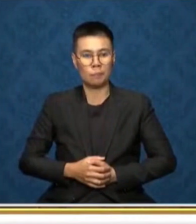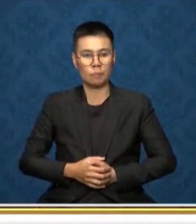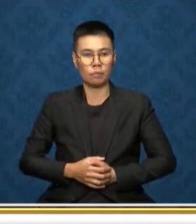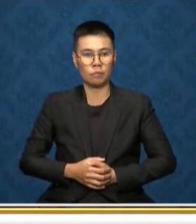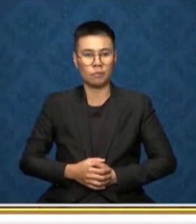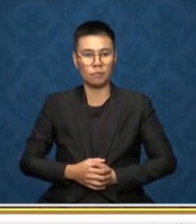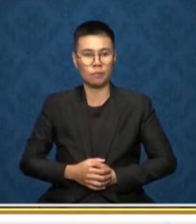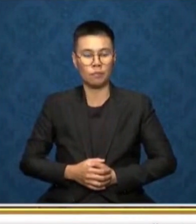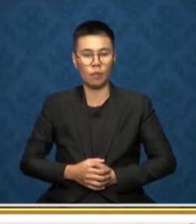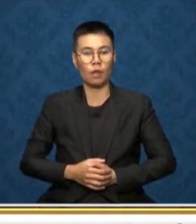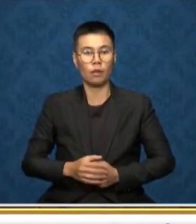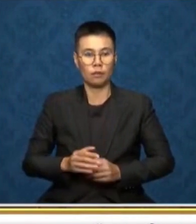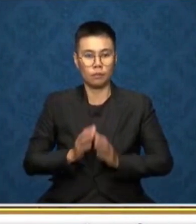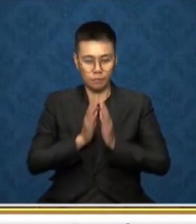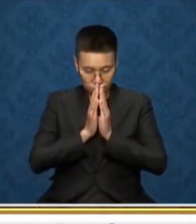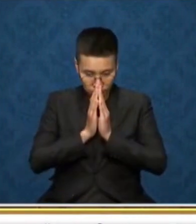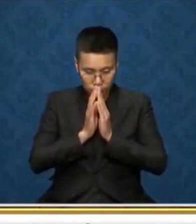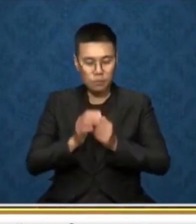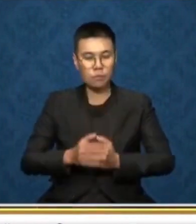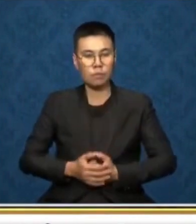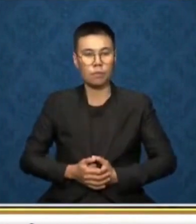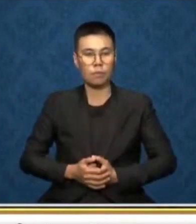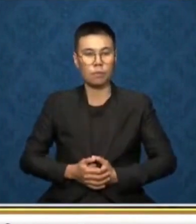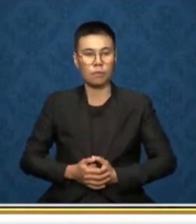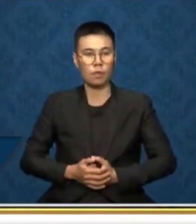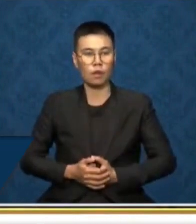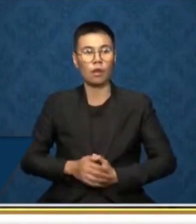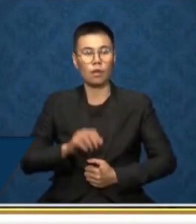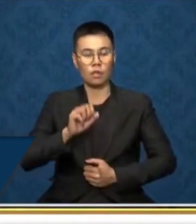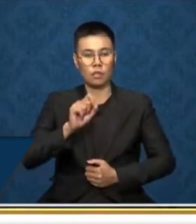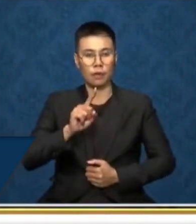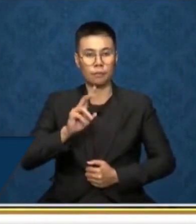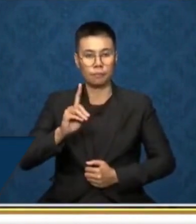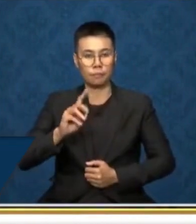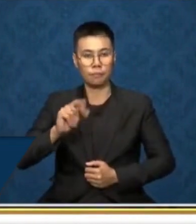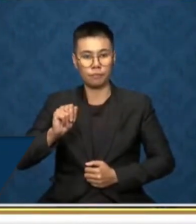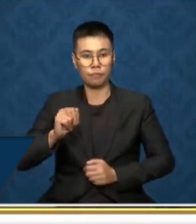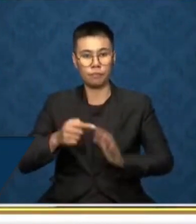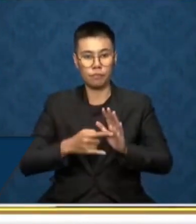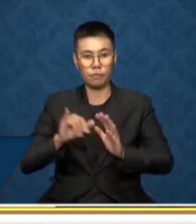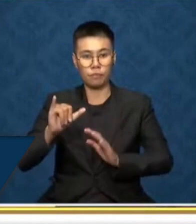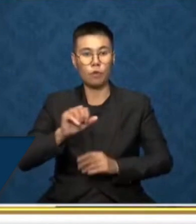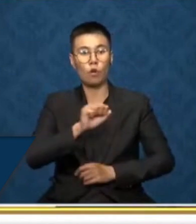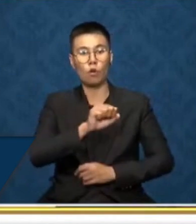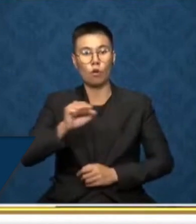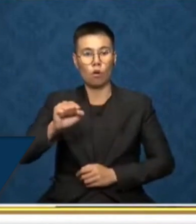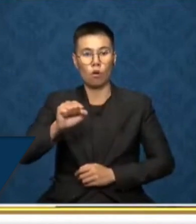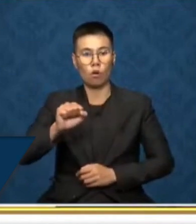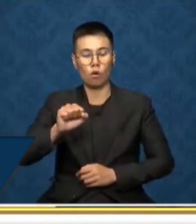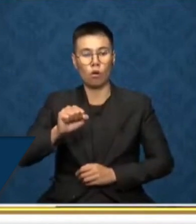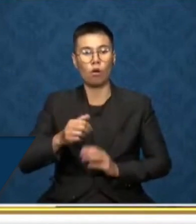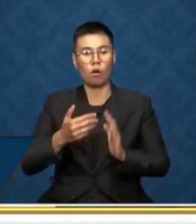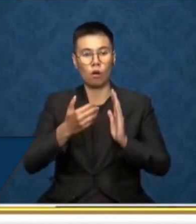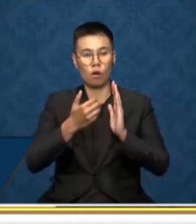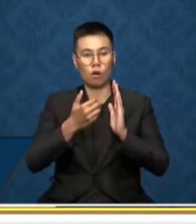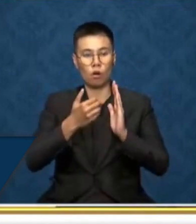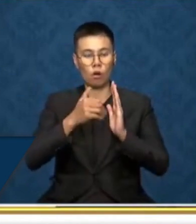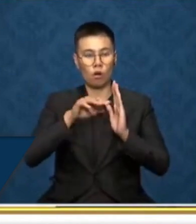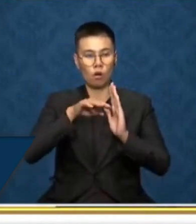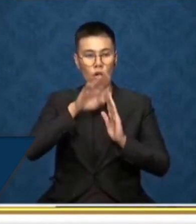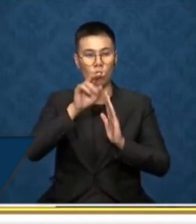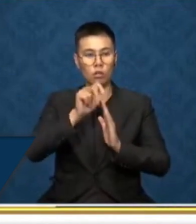กราบเรียนท่านประธานสภาที่เคารพกับผมศักดินัยนุ่มหนูสมาชิกสภาผู้แทนราษฎรจังหวัดตราดพรรคก้าว